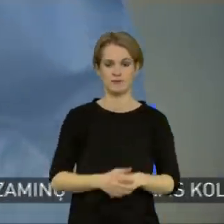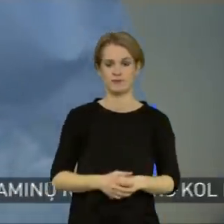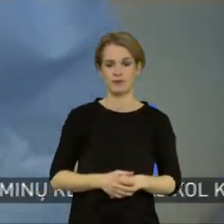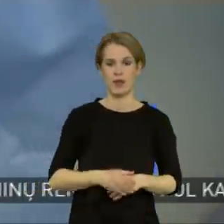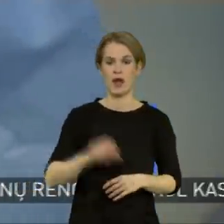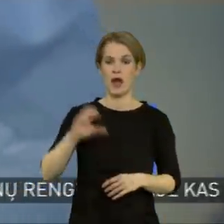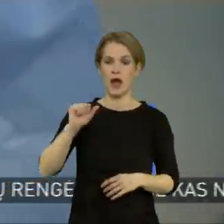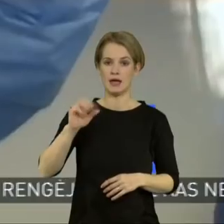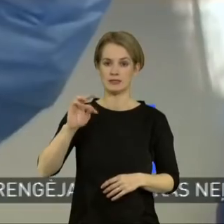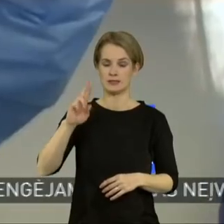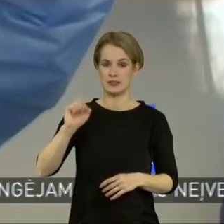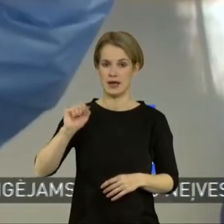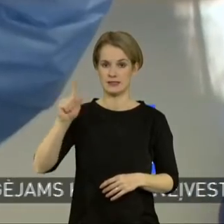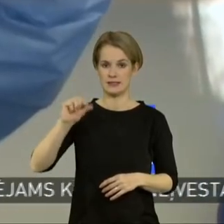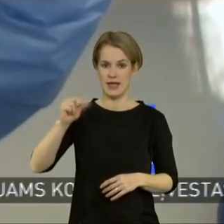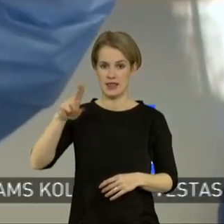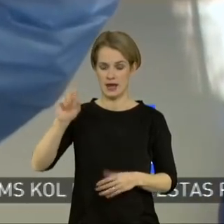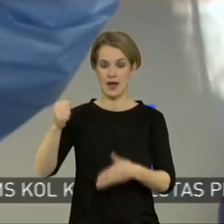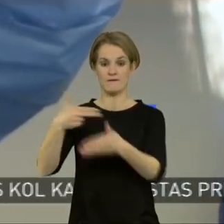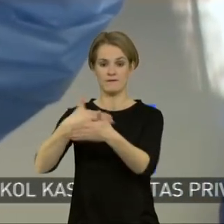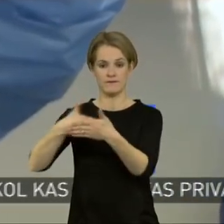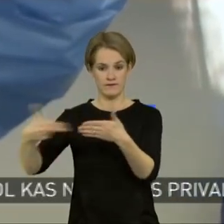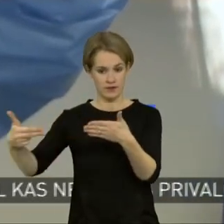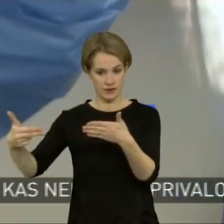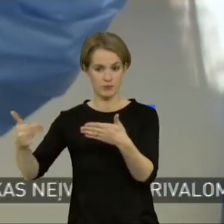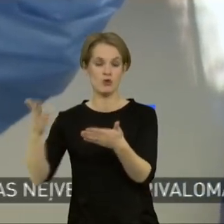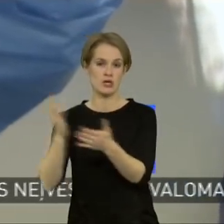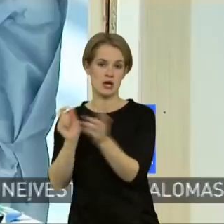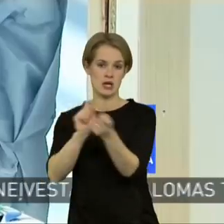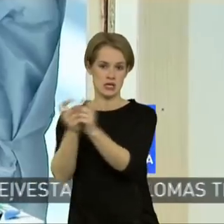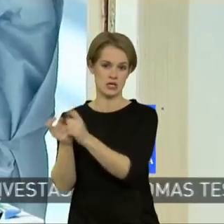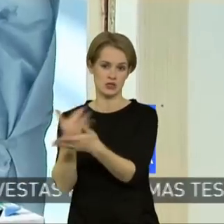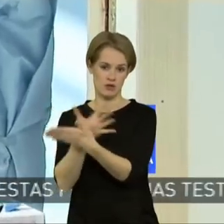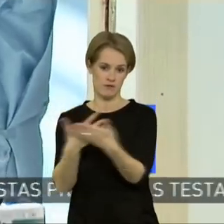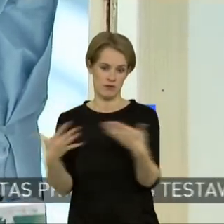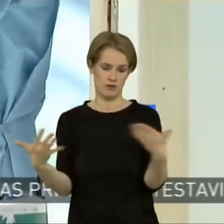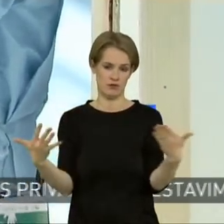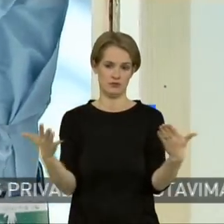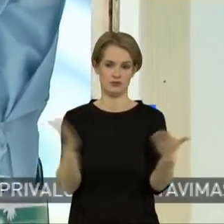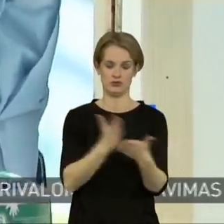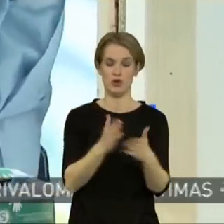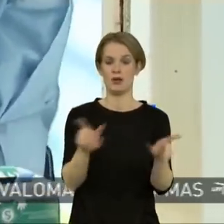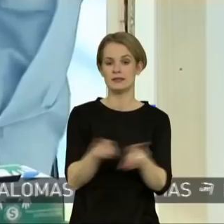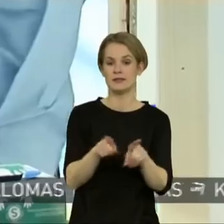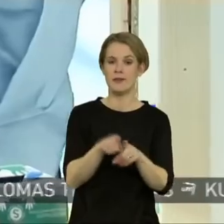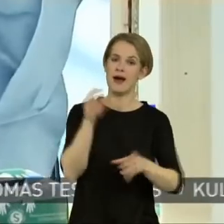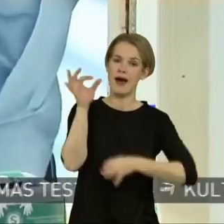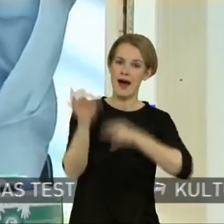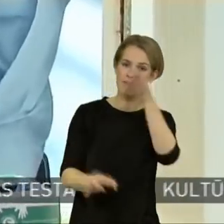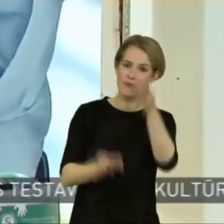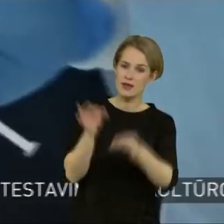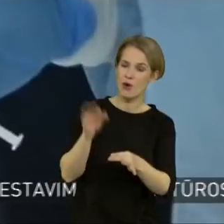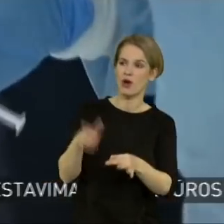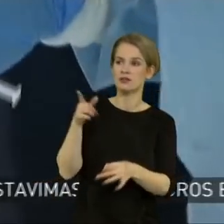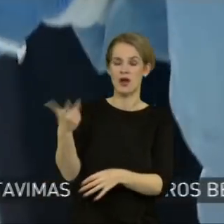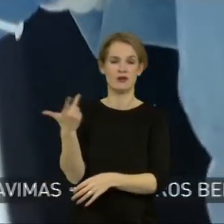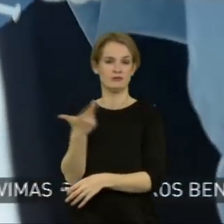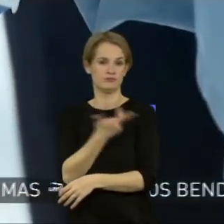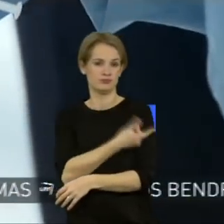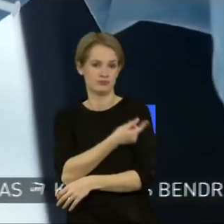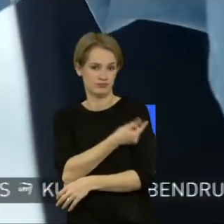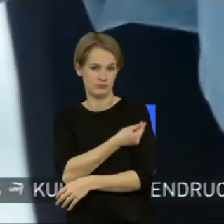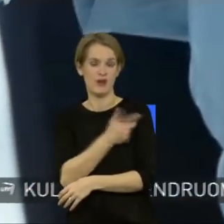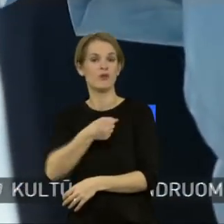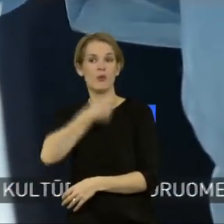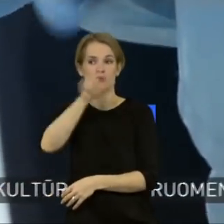AstraZeneca nuskambėja ne visada pamatuoti kai kurių Europos politikų pasisakymai ir ankstesnės abejonės dėl jos veiksmingumo vyresniems žmonėms